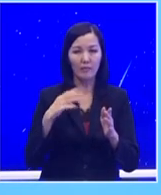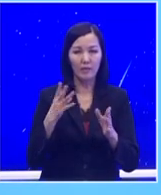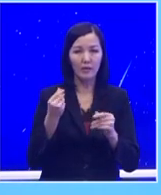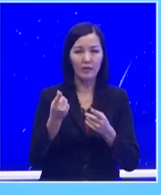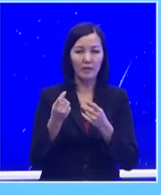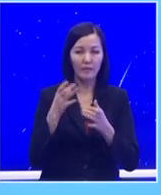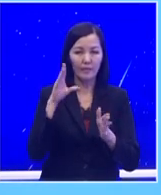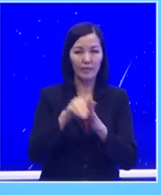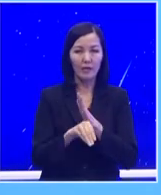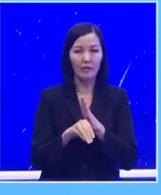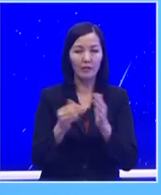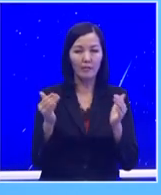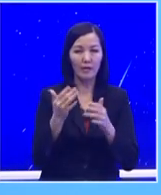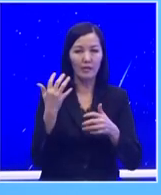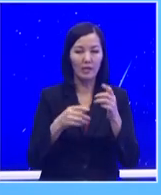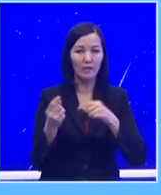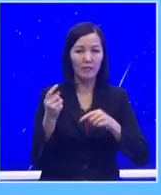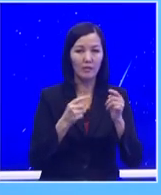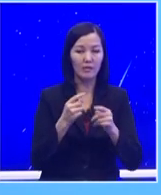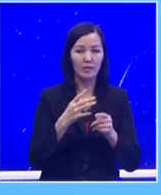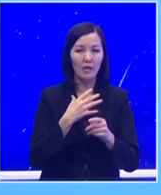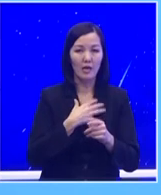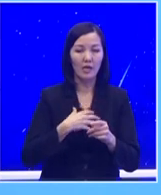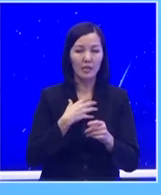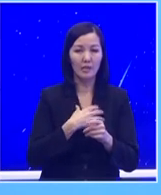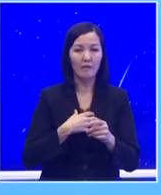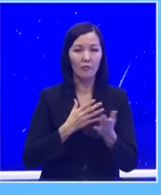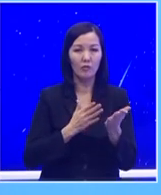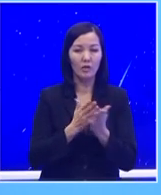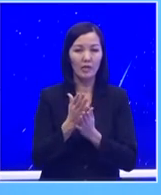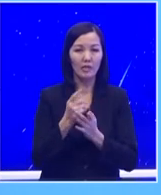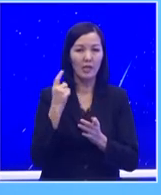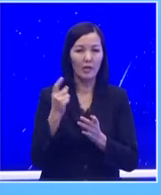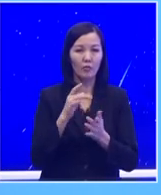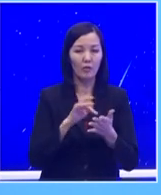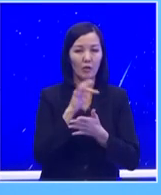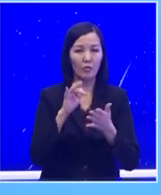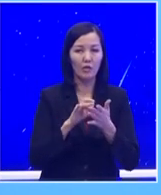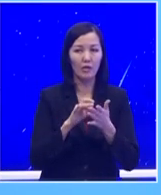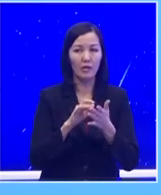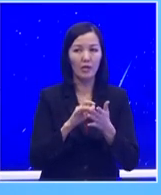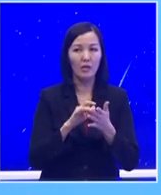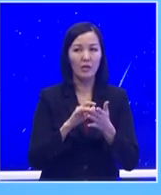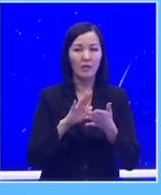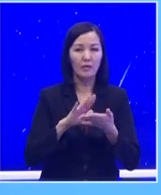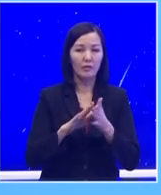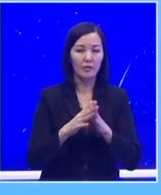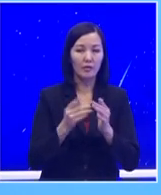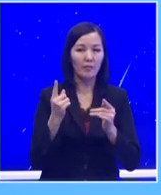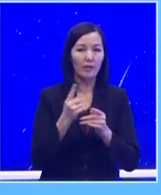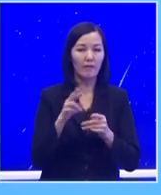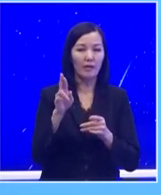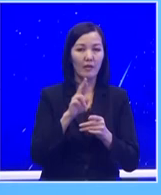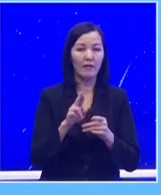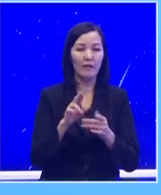и средний бизнес является основной, важной составляющей части экономики города. По состоянию на 1 января в